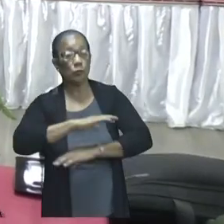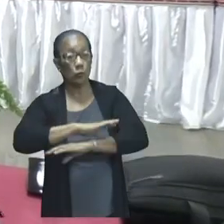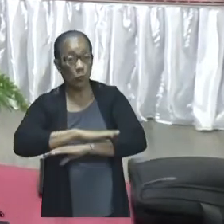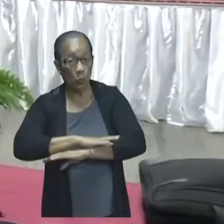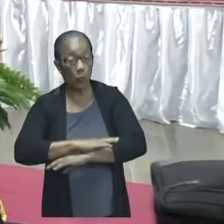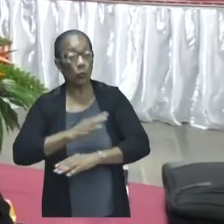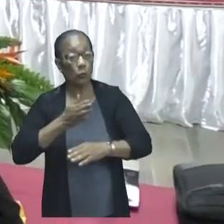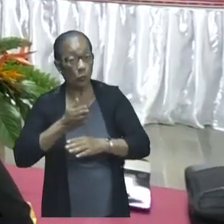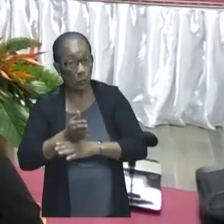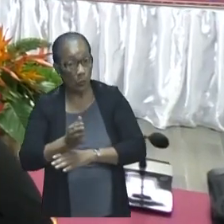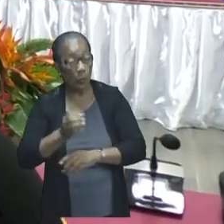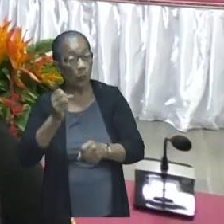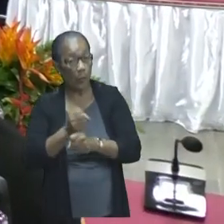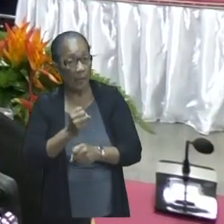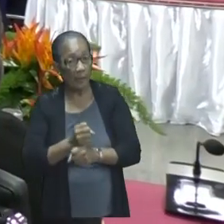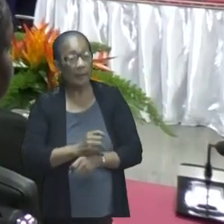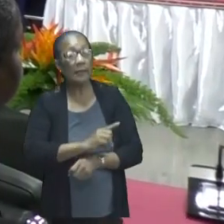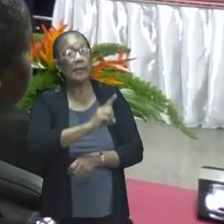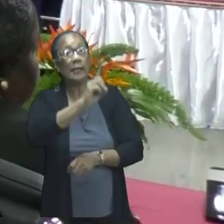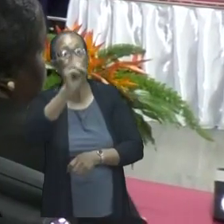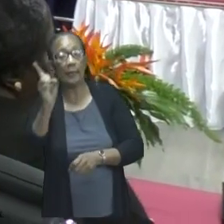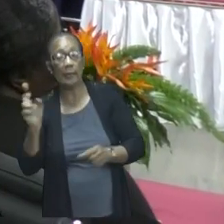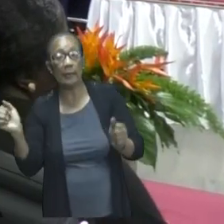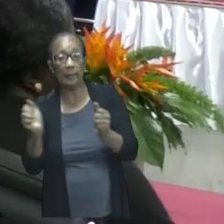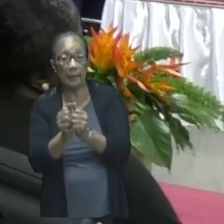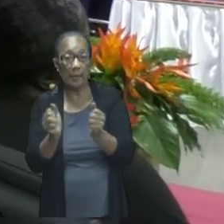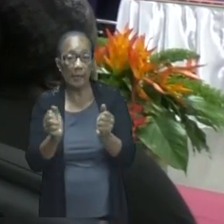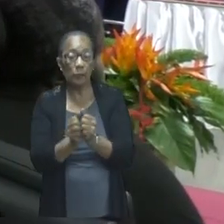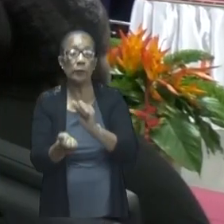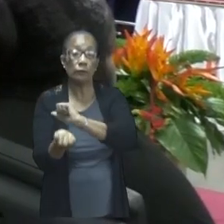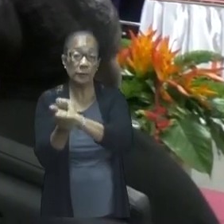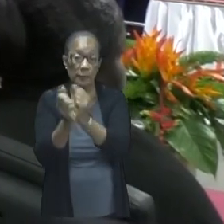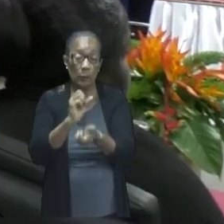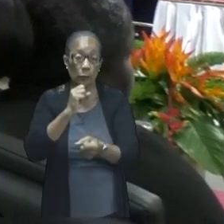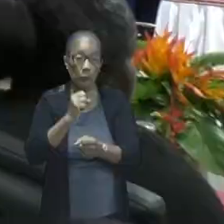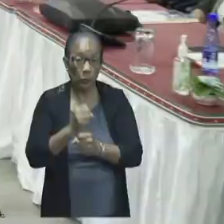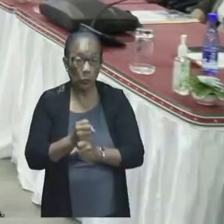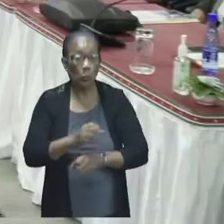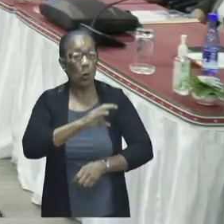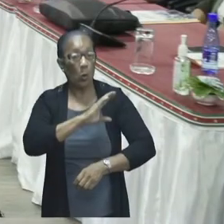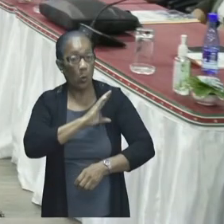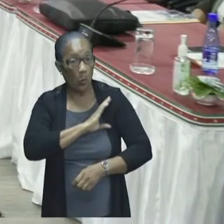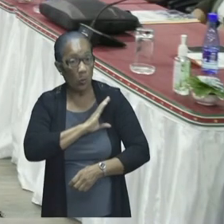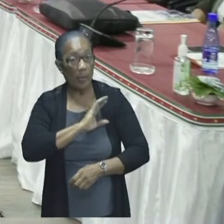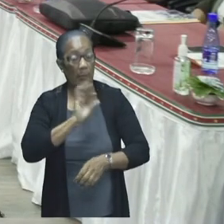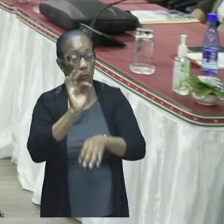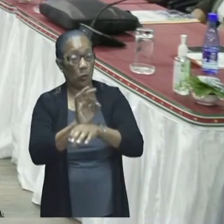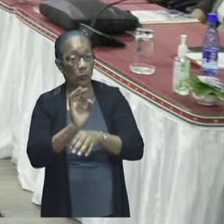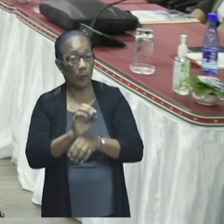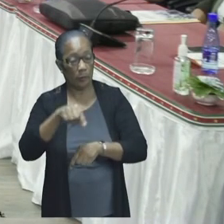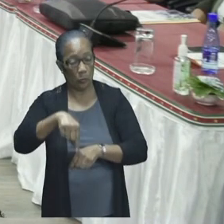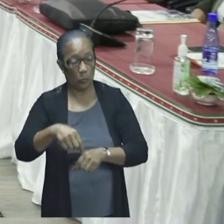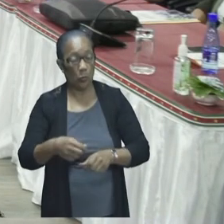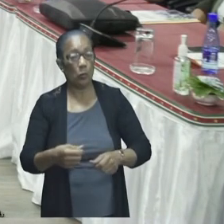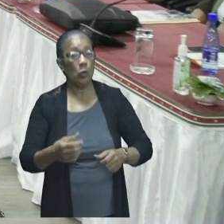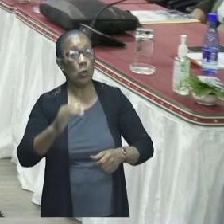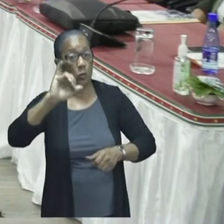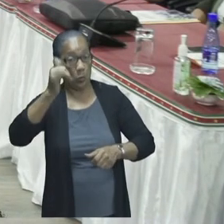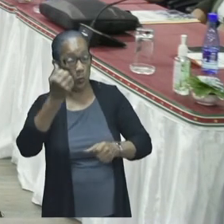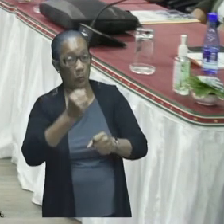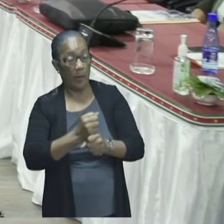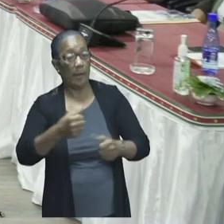door dat is die transformatie die we plegen na zo'n ze regulier onderwijs dat ge moderniseert wordt dat aangepast worden dat geherstructureerd